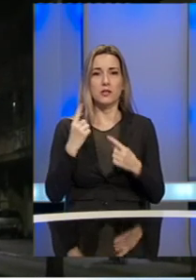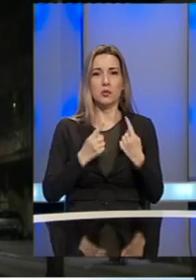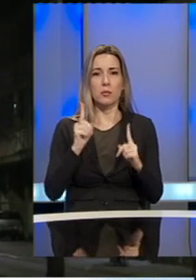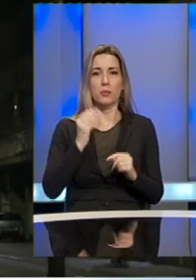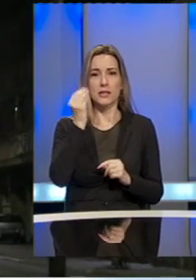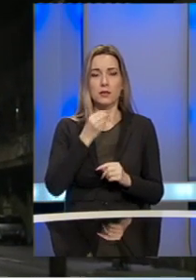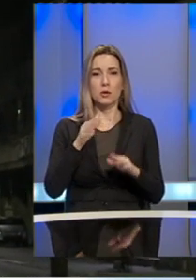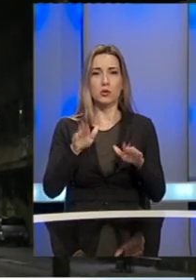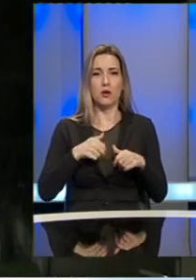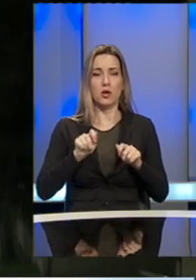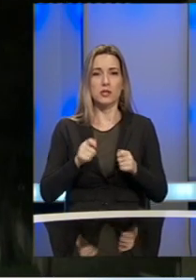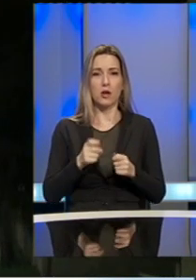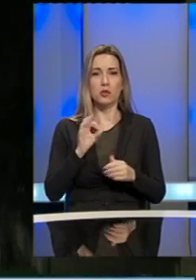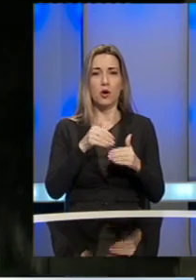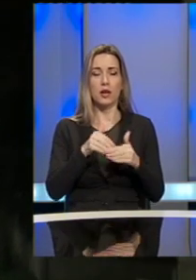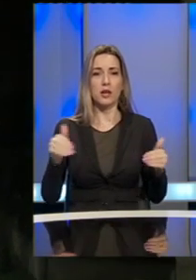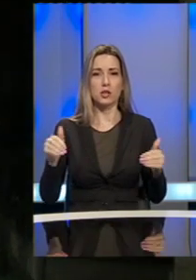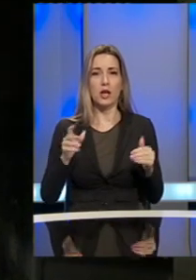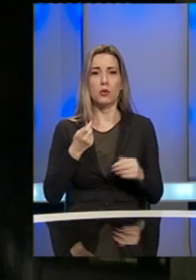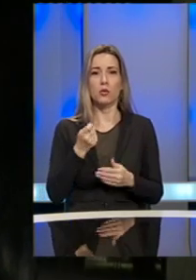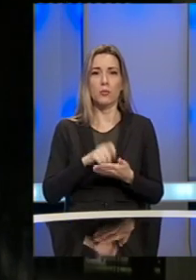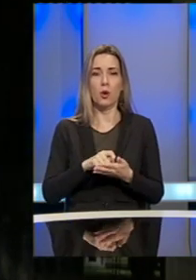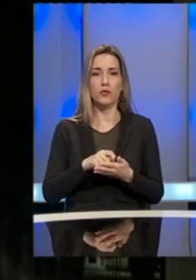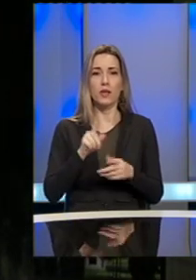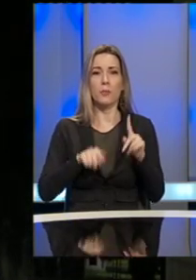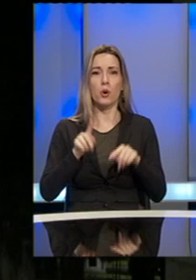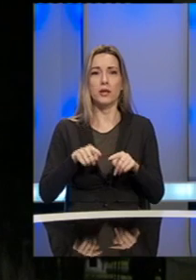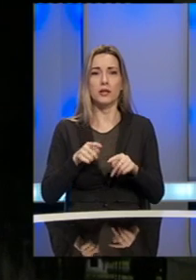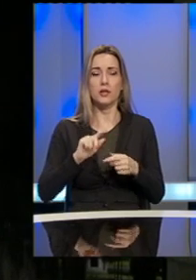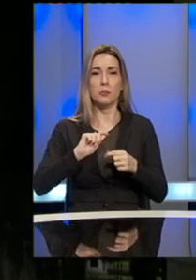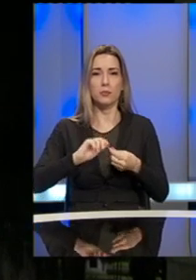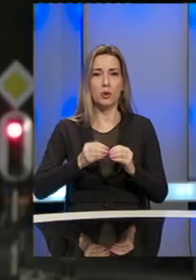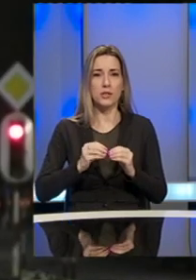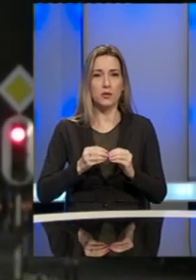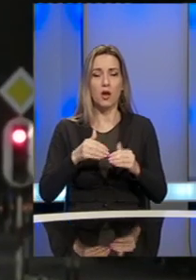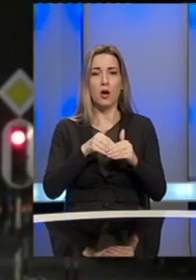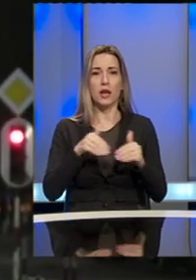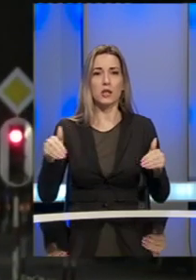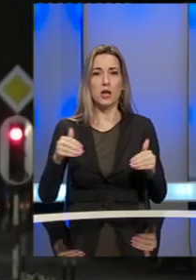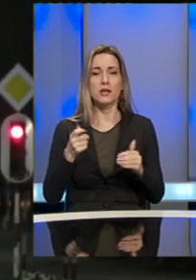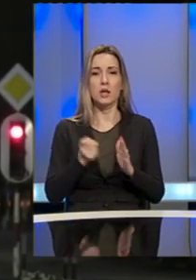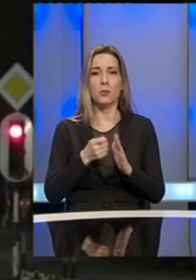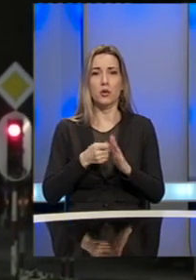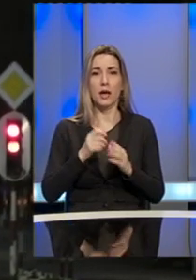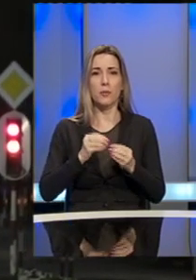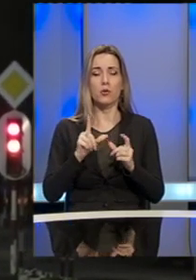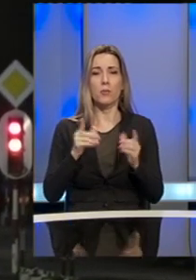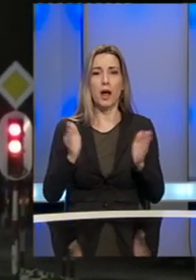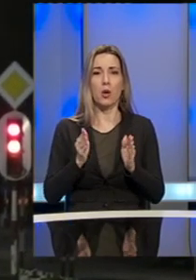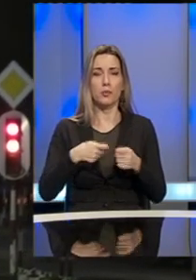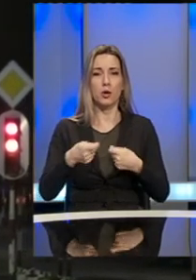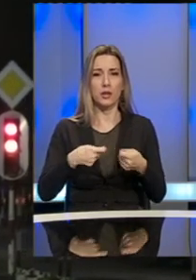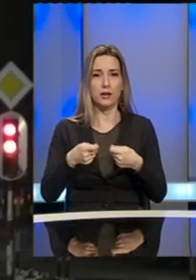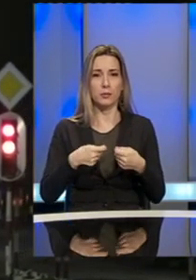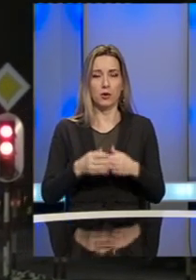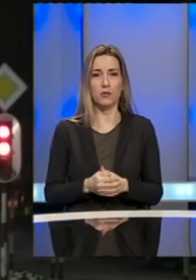Srpskoj usvojio je zaključak o ograničenju kupovine pojedinih proizvoda. Ograničava se prodaja proizvoda u maloprodajnim